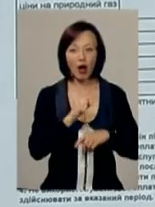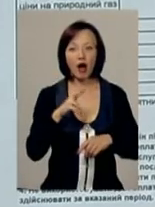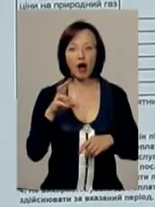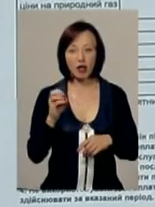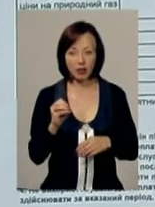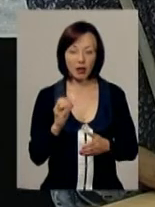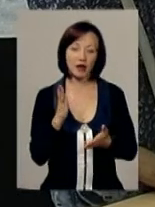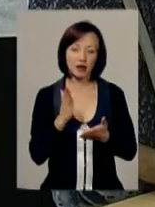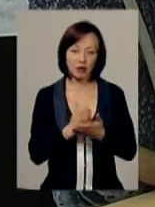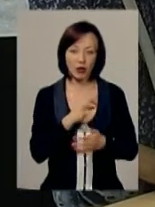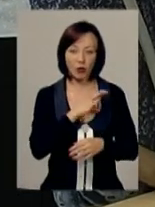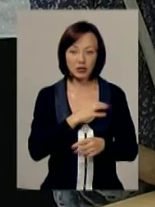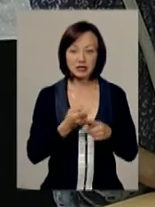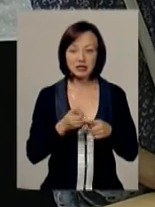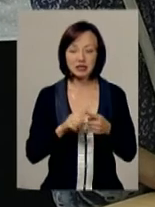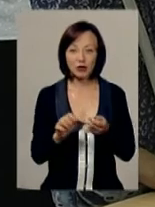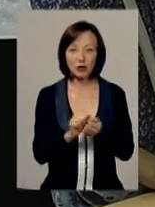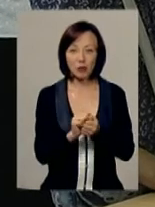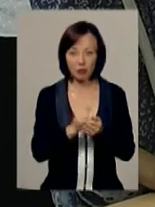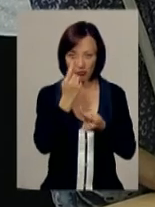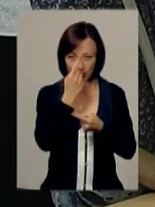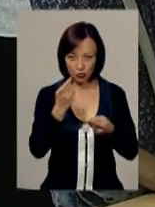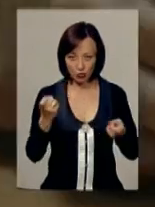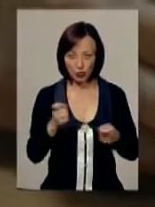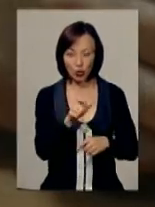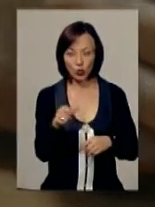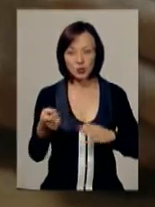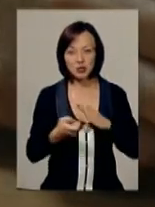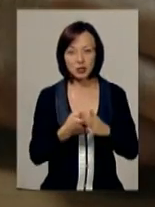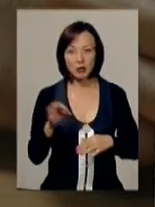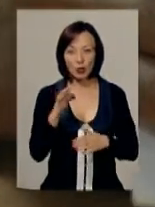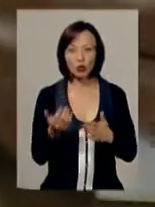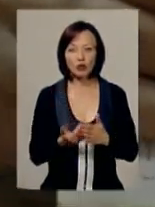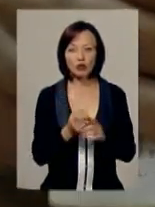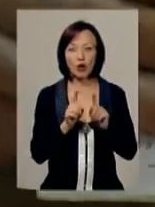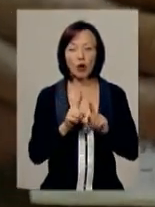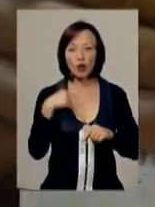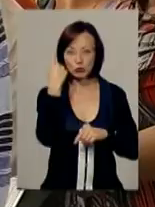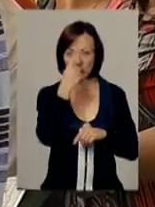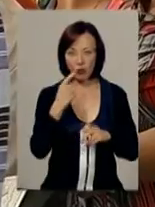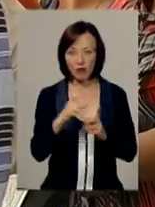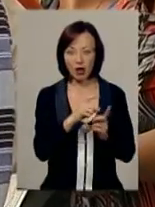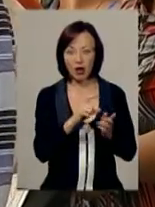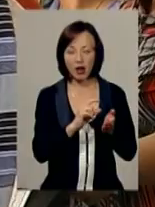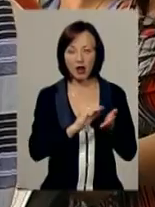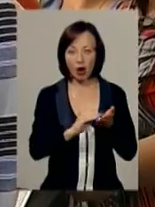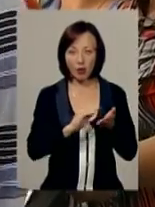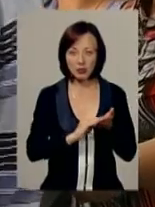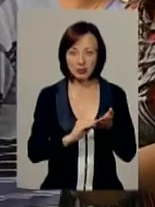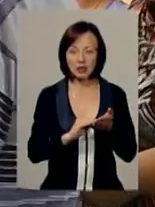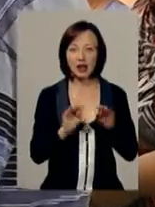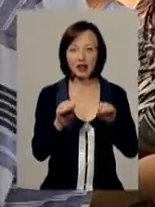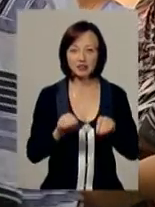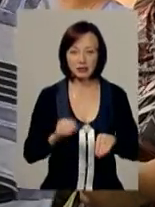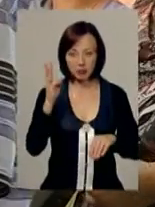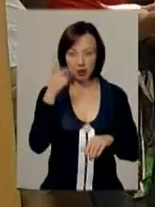не без користі. Адже саме з цих паперових повідомлень абоненти дізнаються про нові особові рахунки і реквізити «Хмельницькгазбуду».